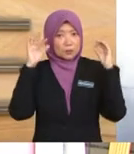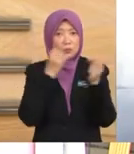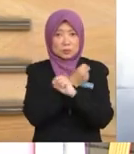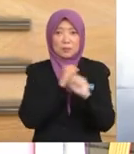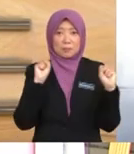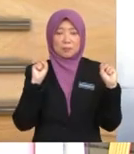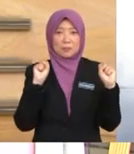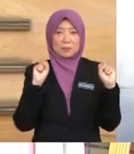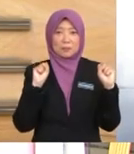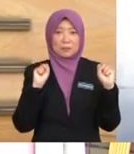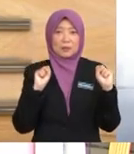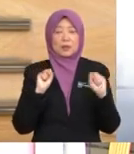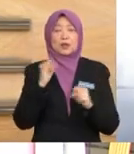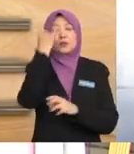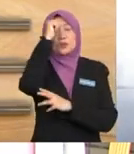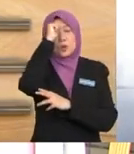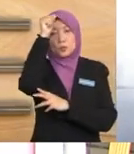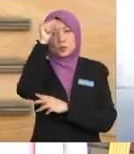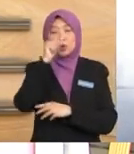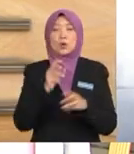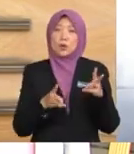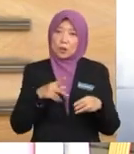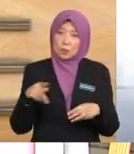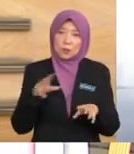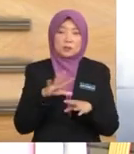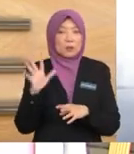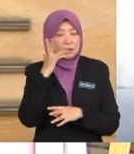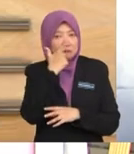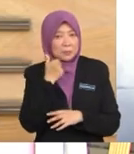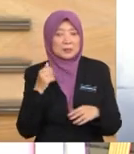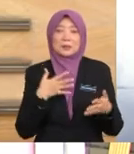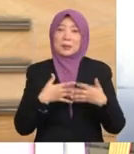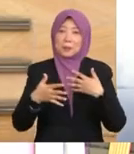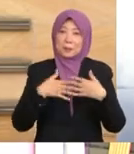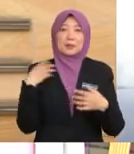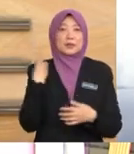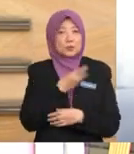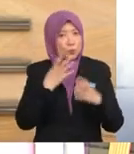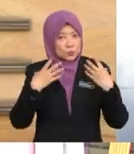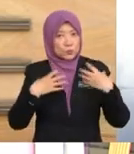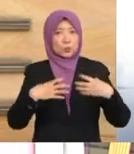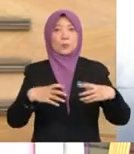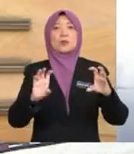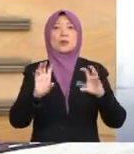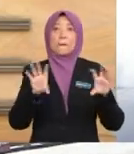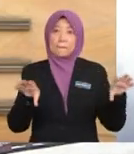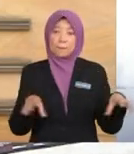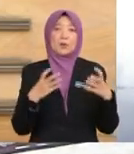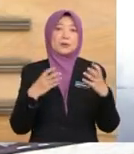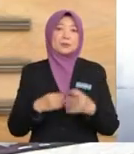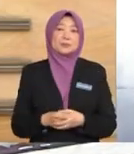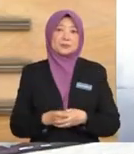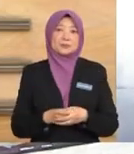Okey, insyaAllah. Ini walaupun tak berapa nak comel, kita cuba buat jugalah. Okey. Okey, yang ni cikgu nak